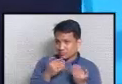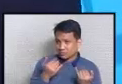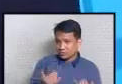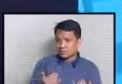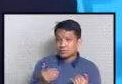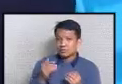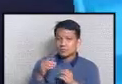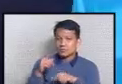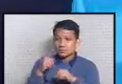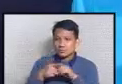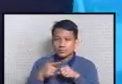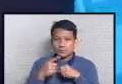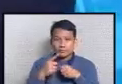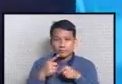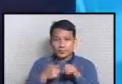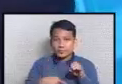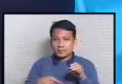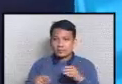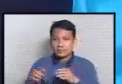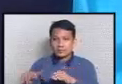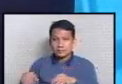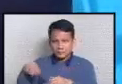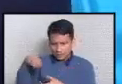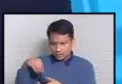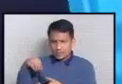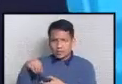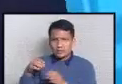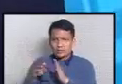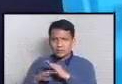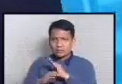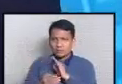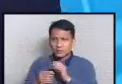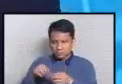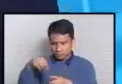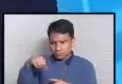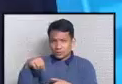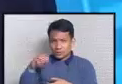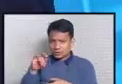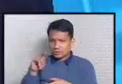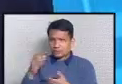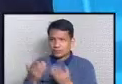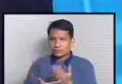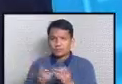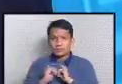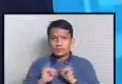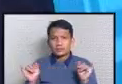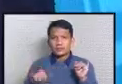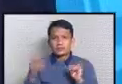Nakalagay daw ang droga sa mga teabag gaya ng nakumpiska sa drug operations dito sa